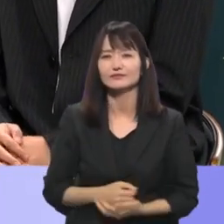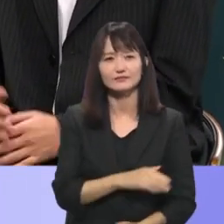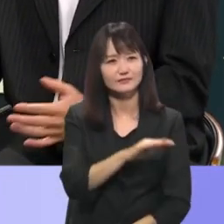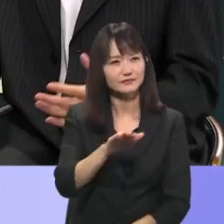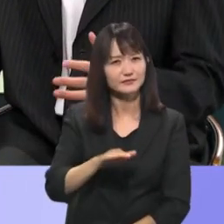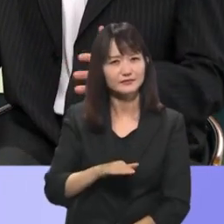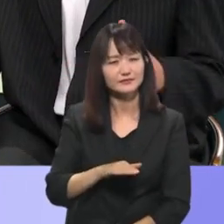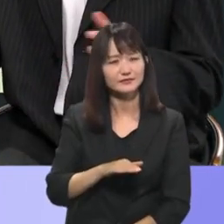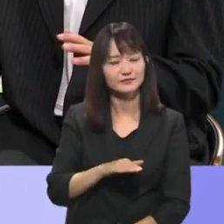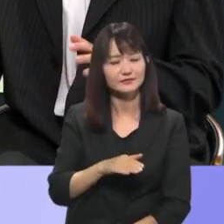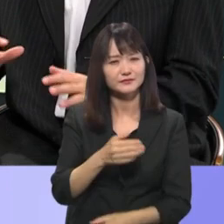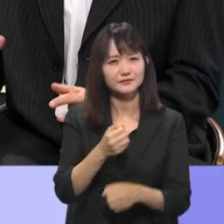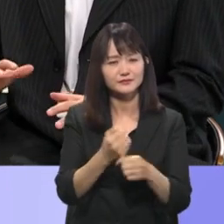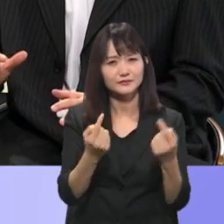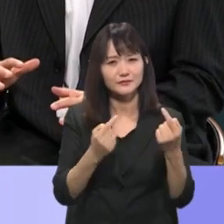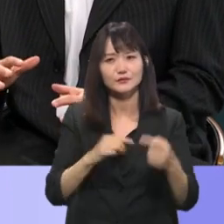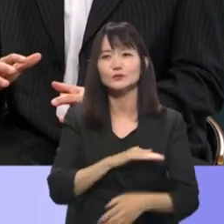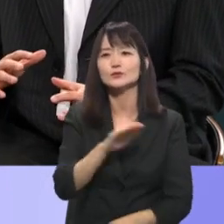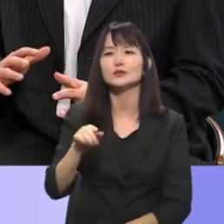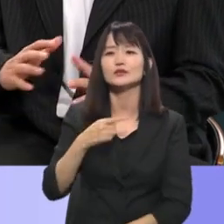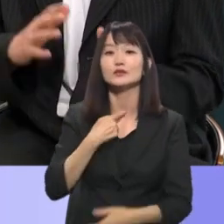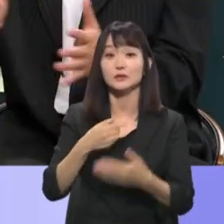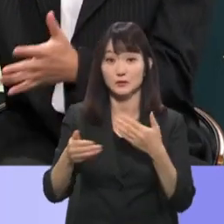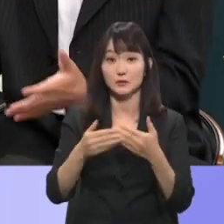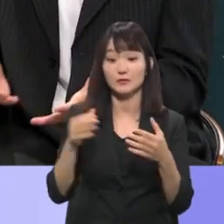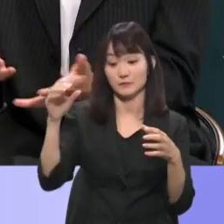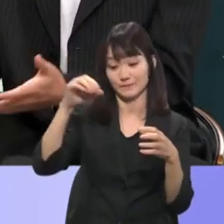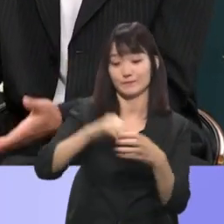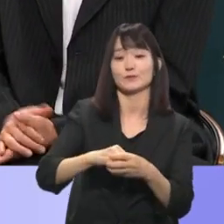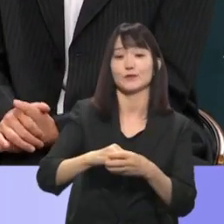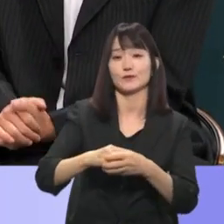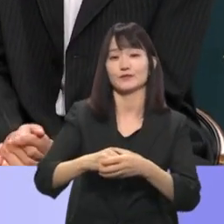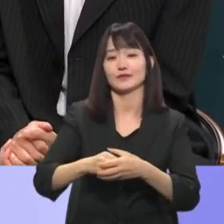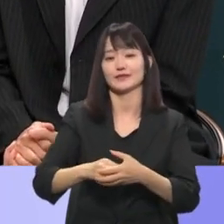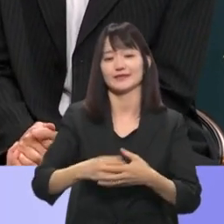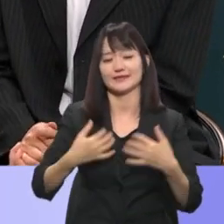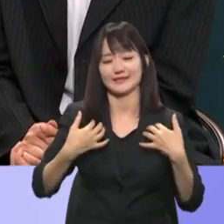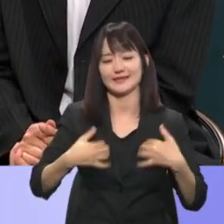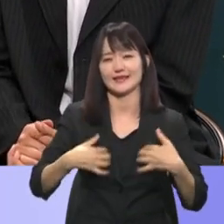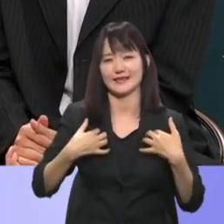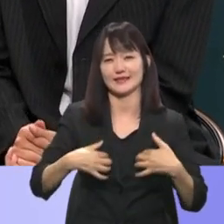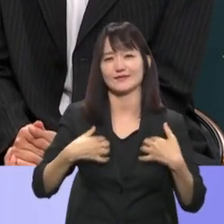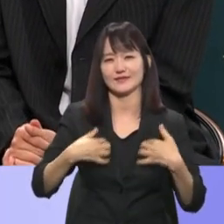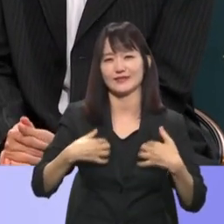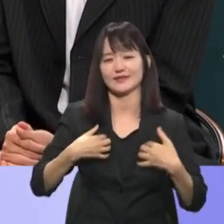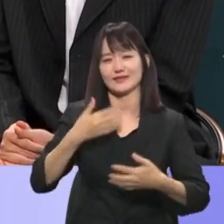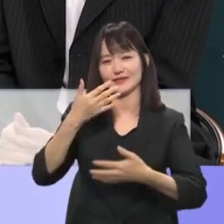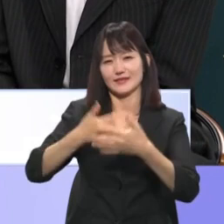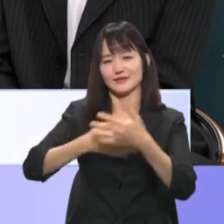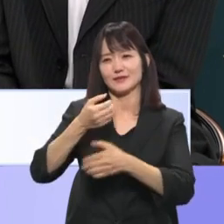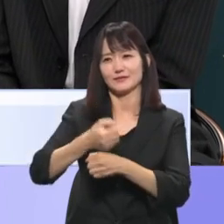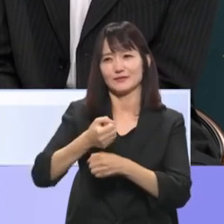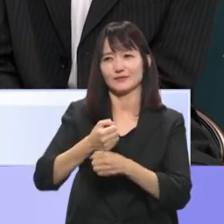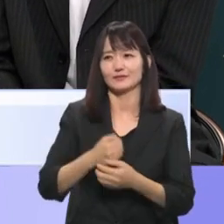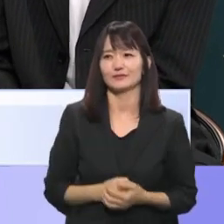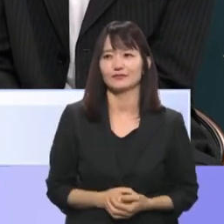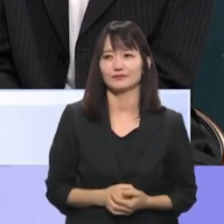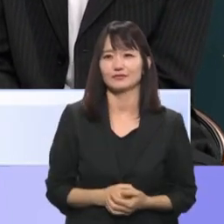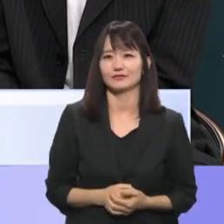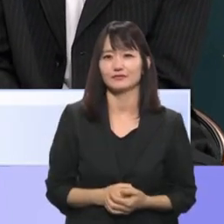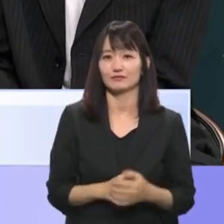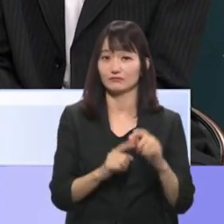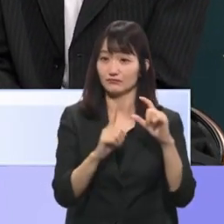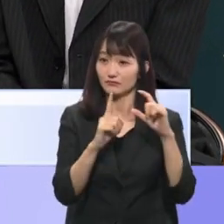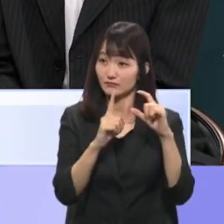보다는 그냥 저희가 경험했던 것들을 그냥 이렇게 똑같이 재미나게 좀 풀어보려고 했던 거였는데 그런 단어가 좀